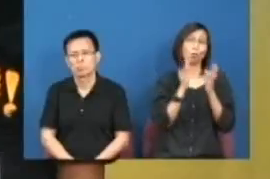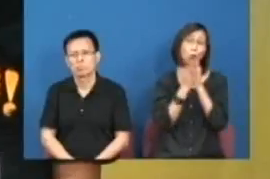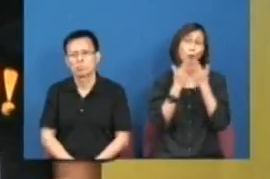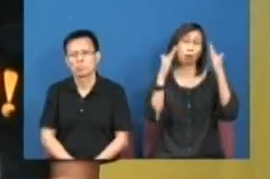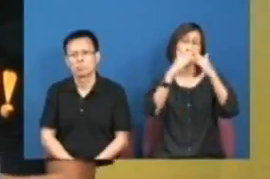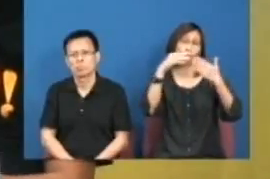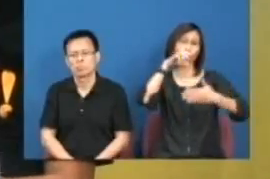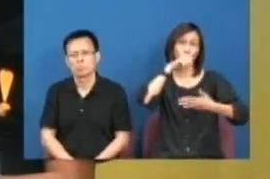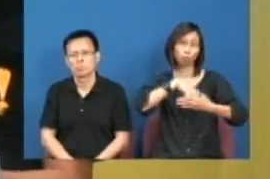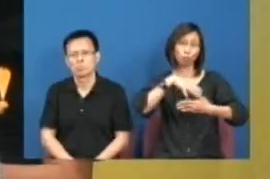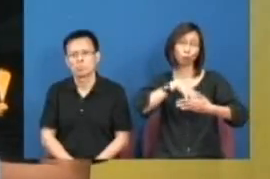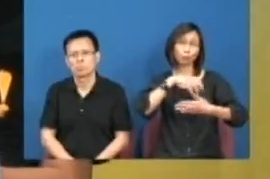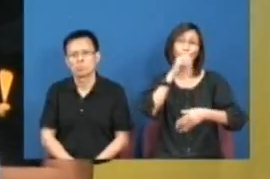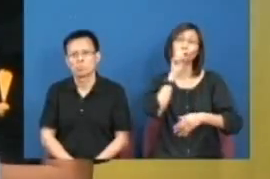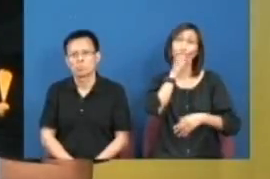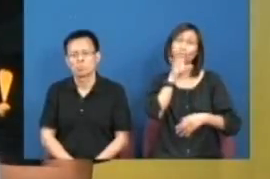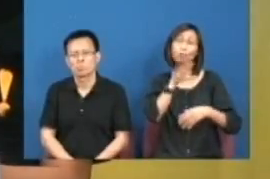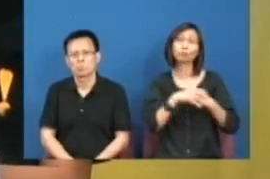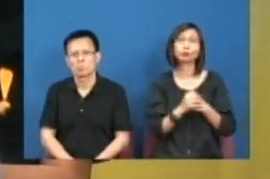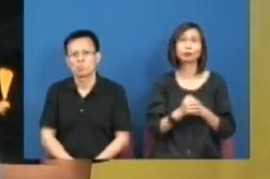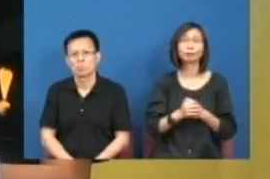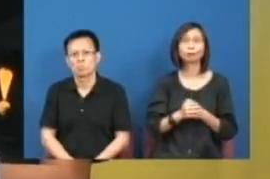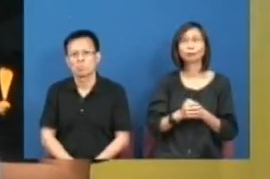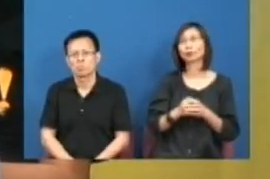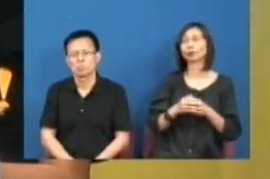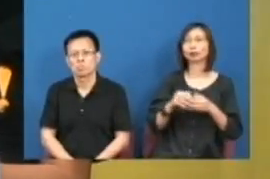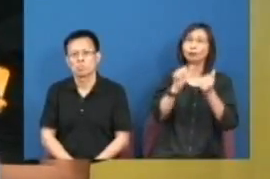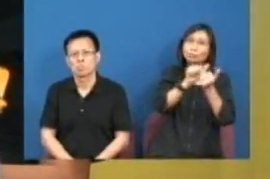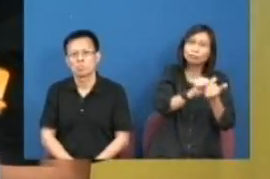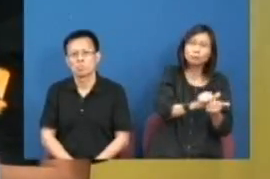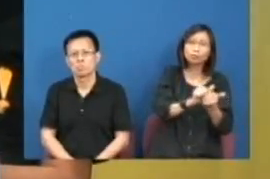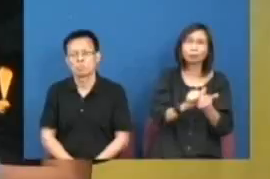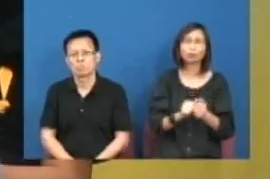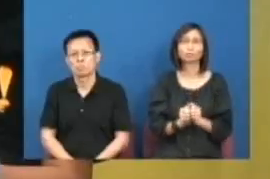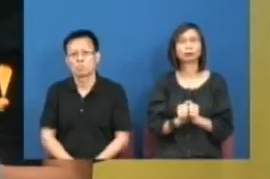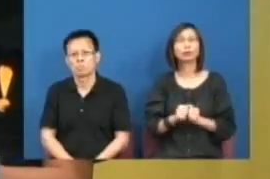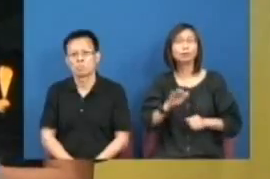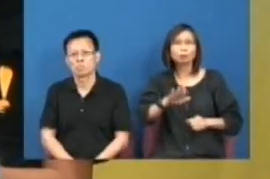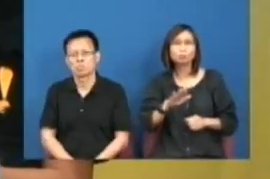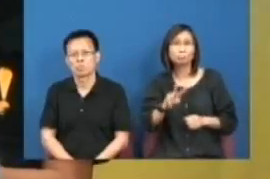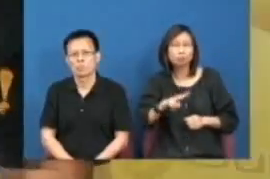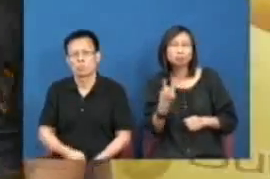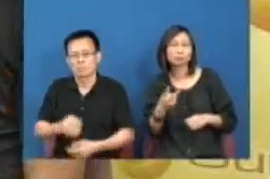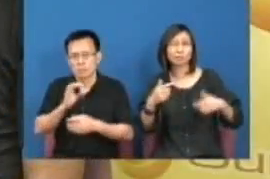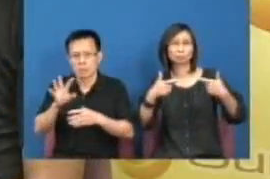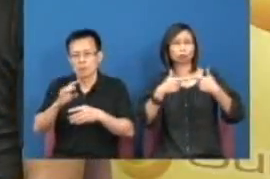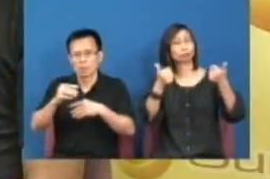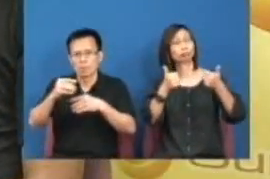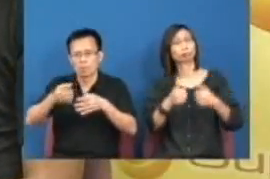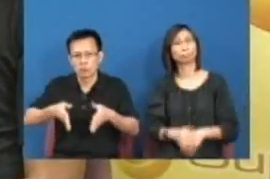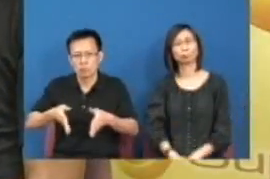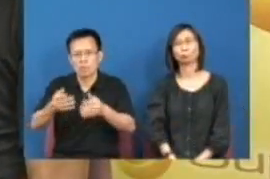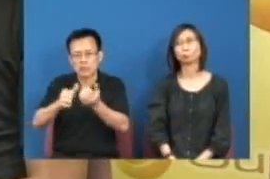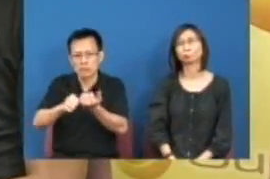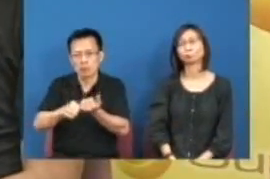即係有幾我幾集之前都有講過，就係話透過路徑依賴個理論咧，就合理化咗就係話 唔係，但個問題係路徑依賴理論